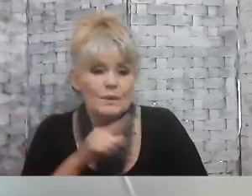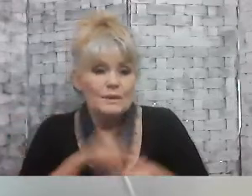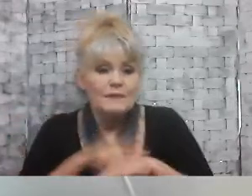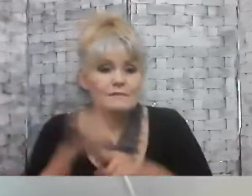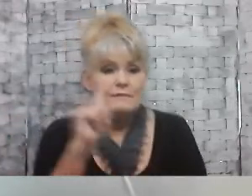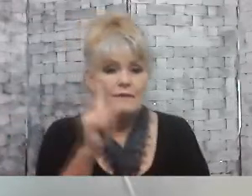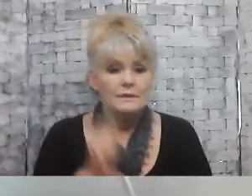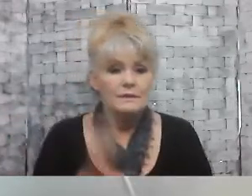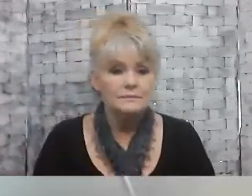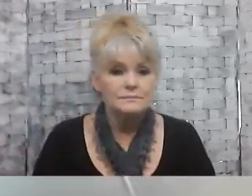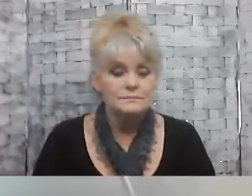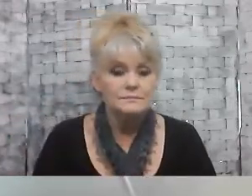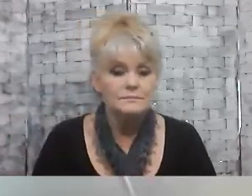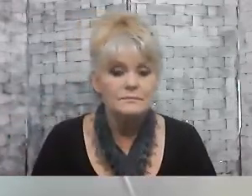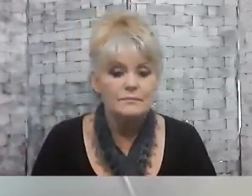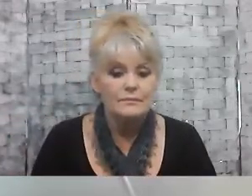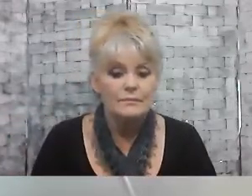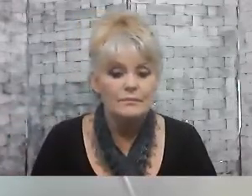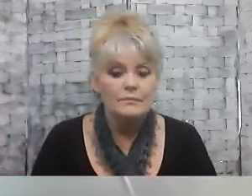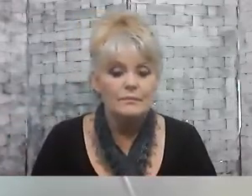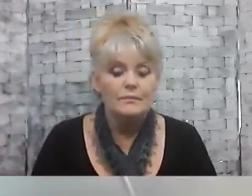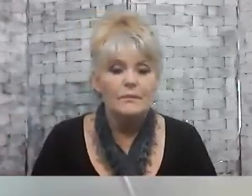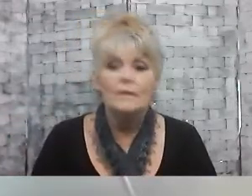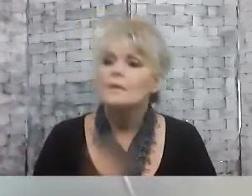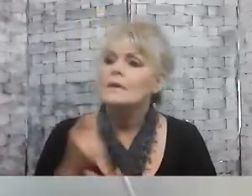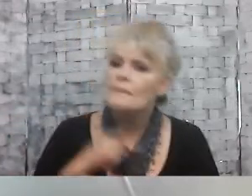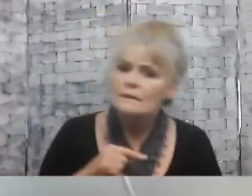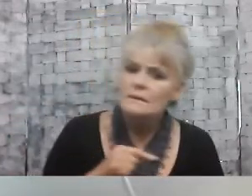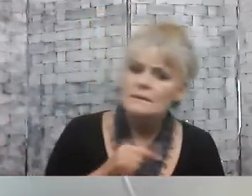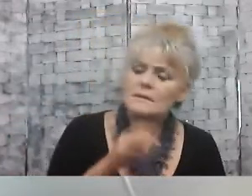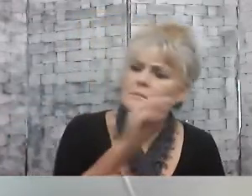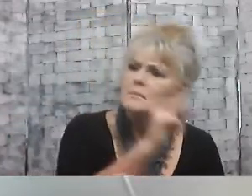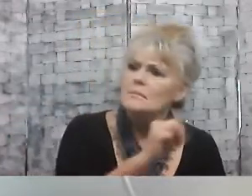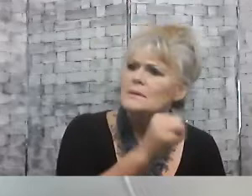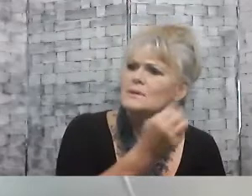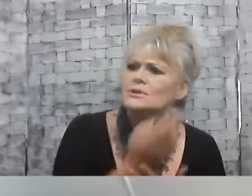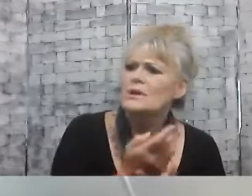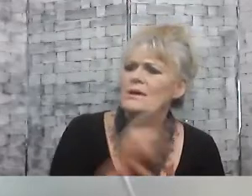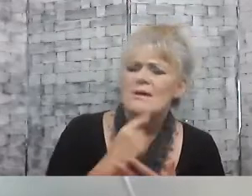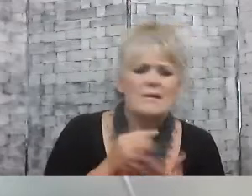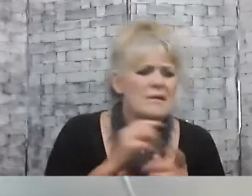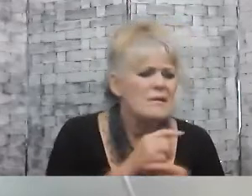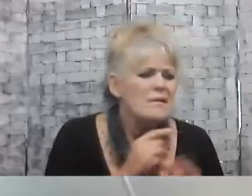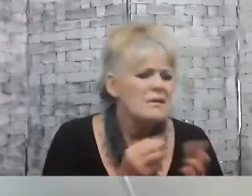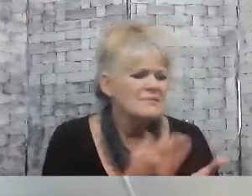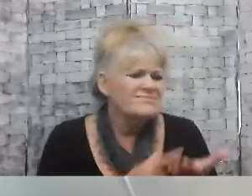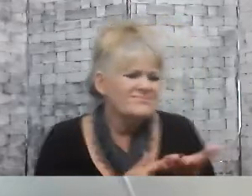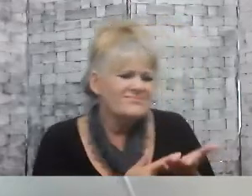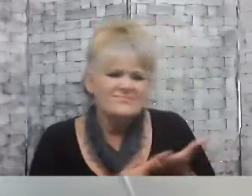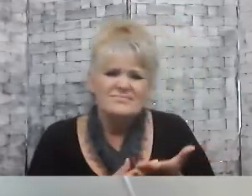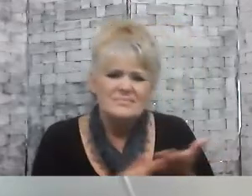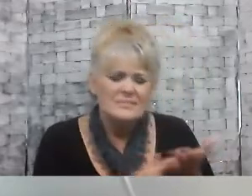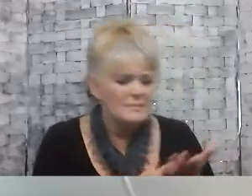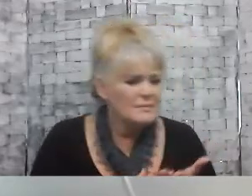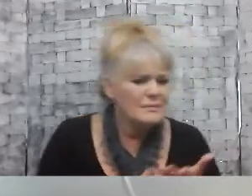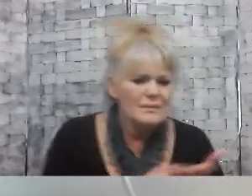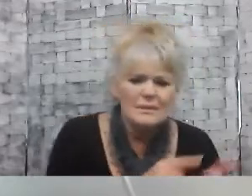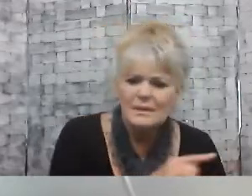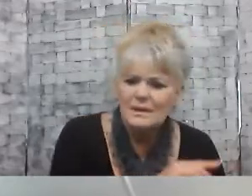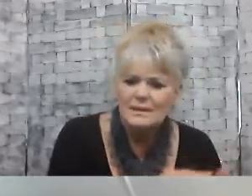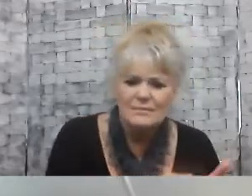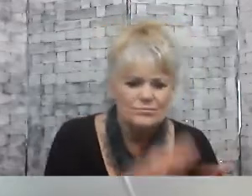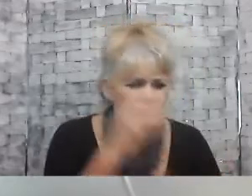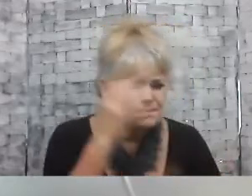Dat God van een kruis gaan kom, dat hulle, ja. Dat hulle het vir Israel gaan maak. Nee, was dit nie, reis nie van wat gaan maak?